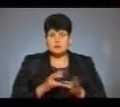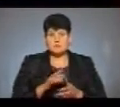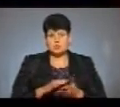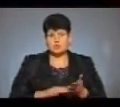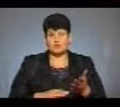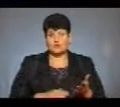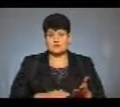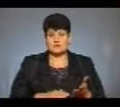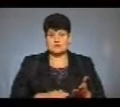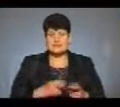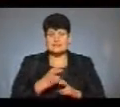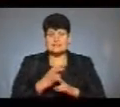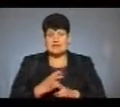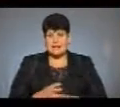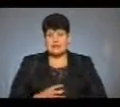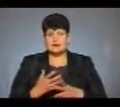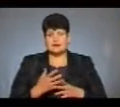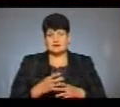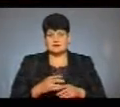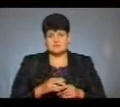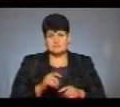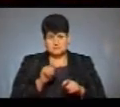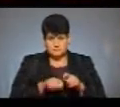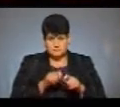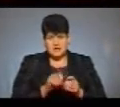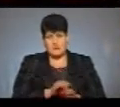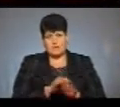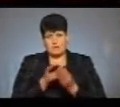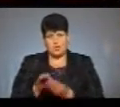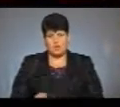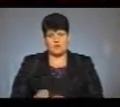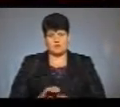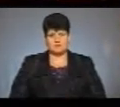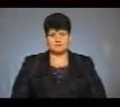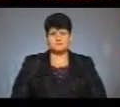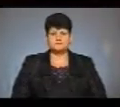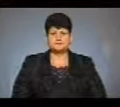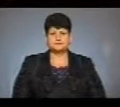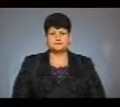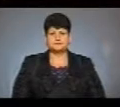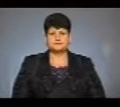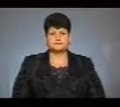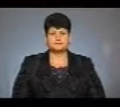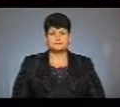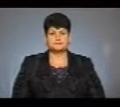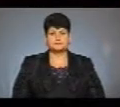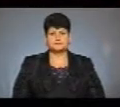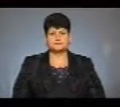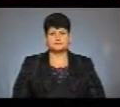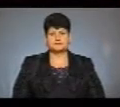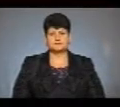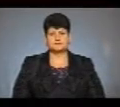продовжувати, скелети ж дослідити та перепоховати. Соломія Струс, Андрій Бодак. Новини на Суспільному.